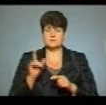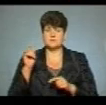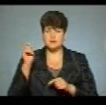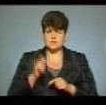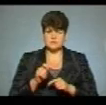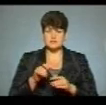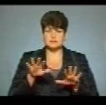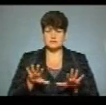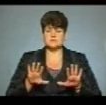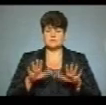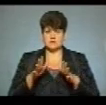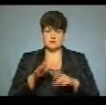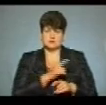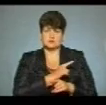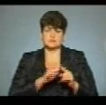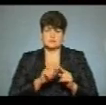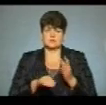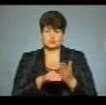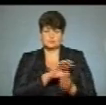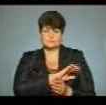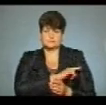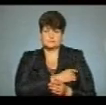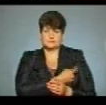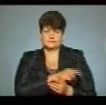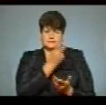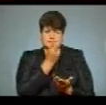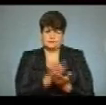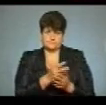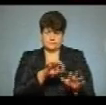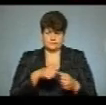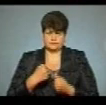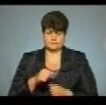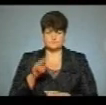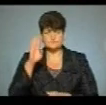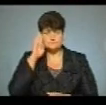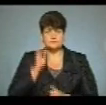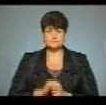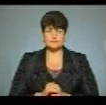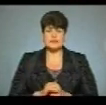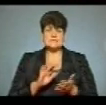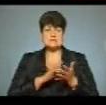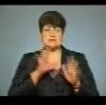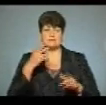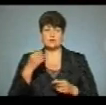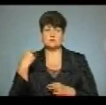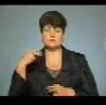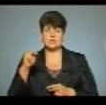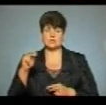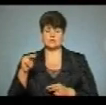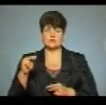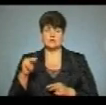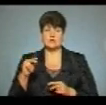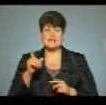швидко госпіталізували в лікарню, здійснили охорону місця події. Зі сріблом чемпіонату Європи з футболу